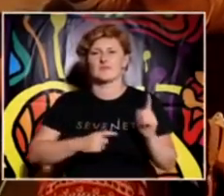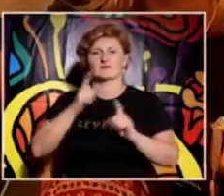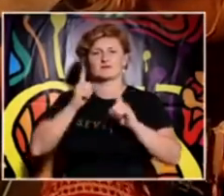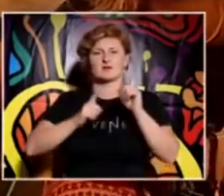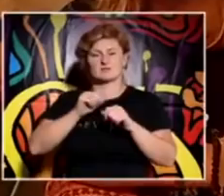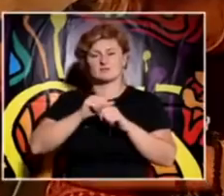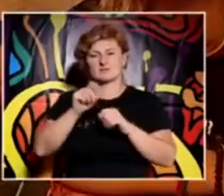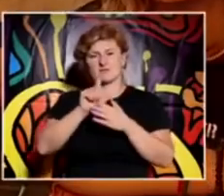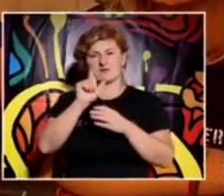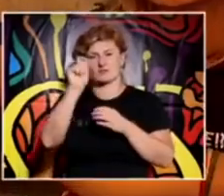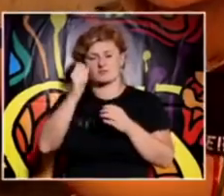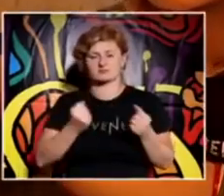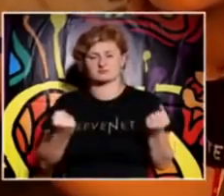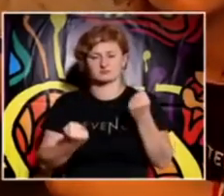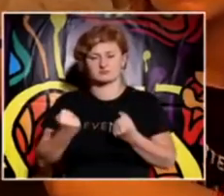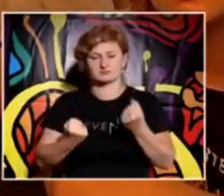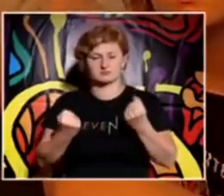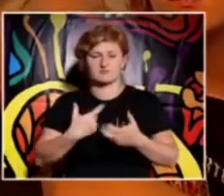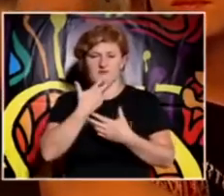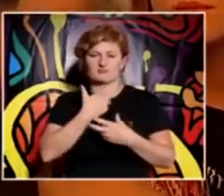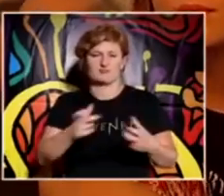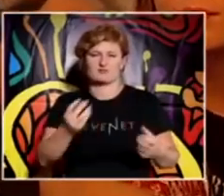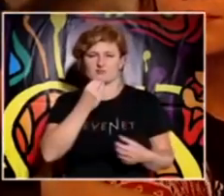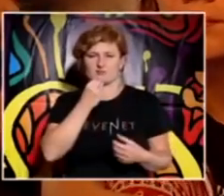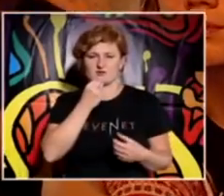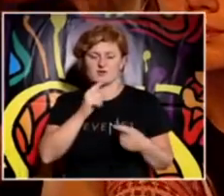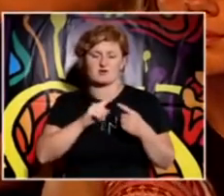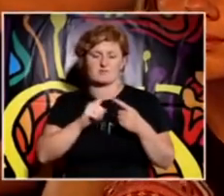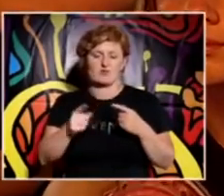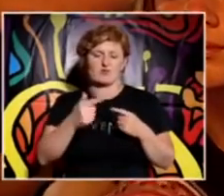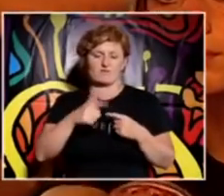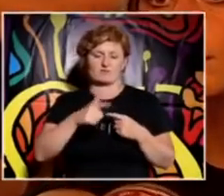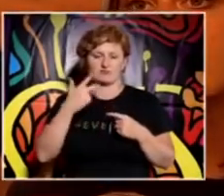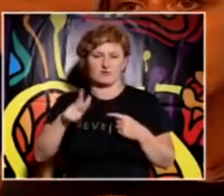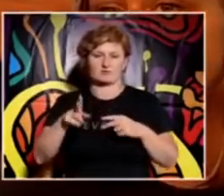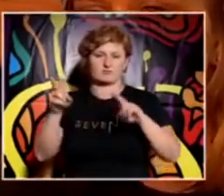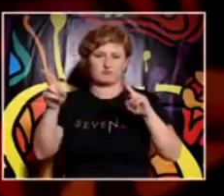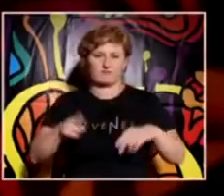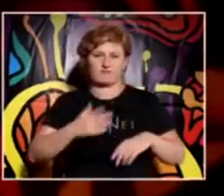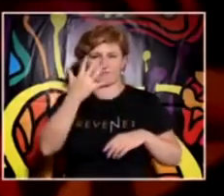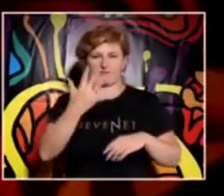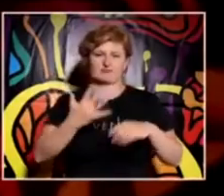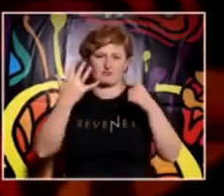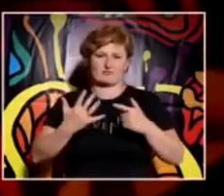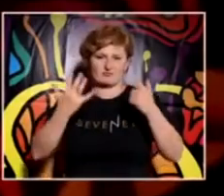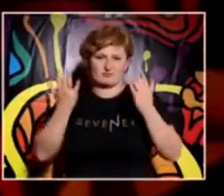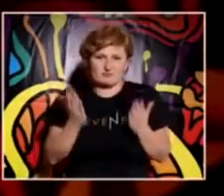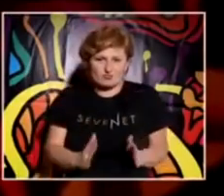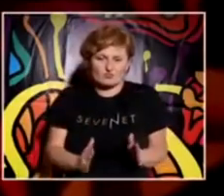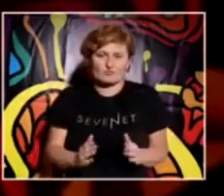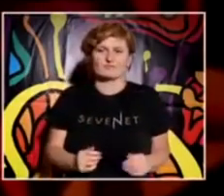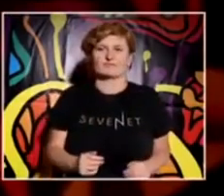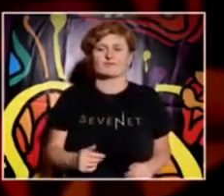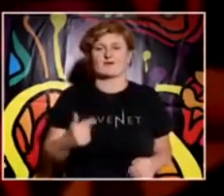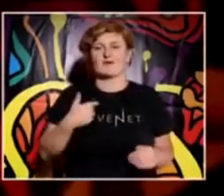jestem 12 godzin za kółkiem, że nie mam w ogóle czasu jeść, więc ja po każdych takich 2-3 tygodniach to wracam tak 5-7 kilo. Wydałam na samochód, to nie